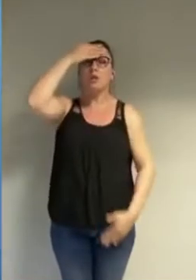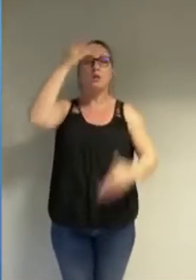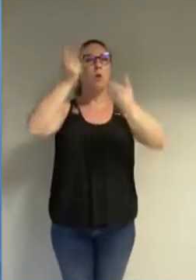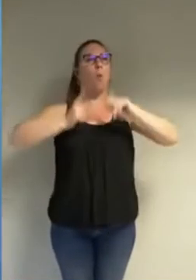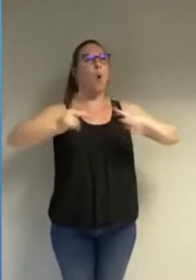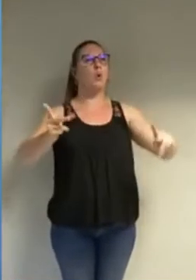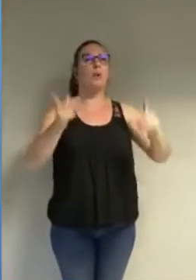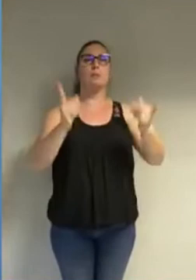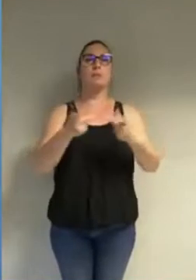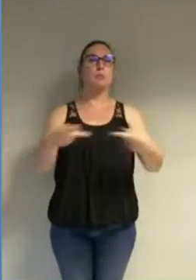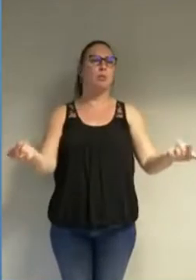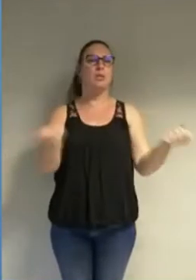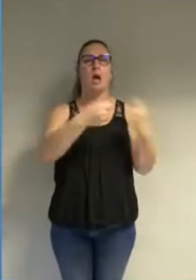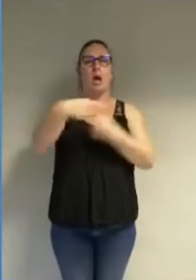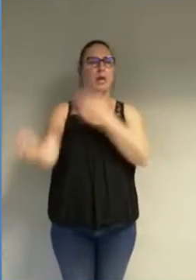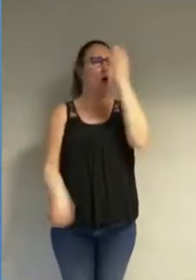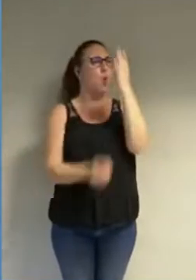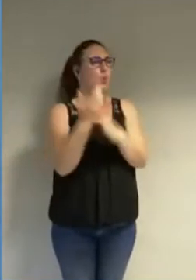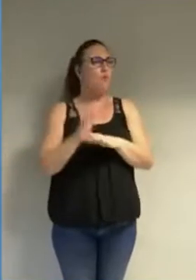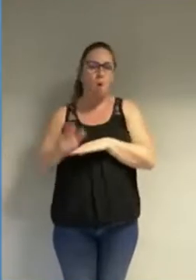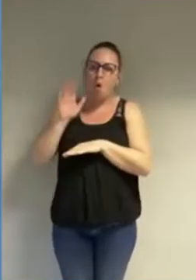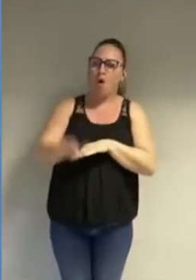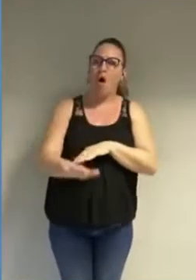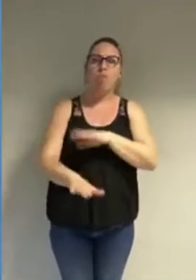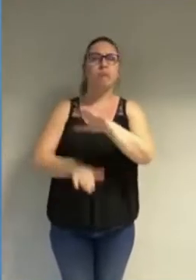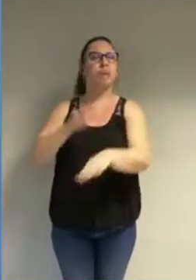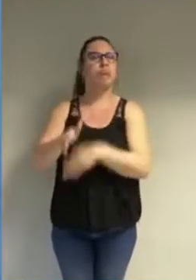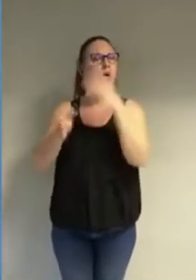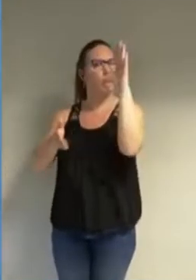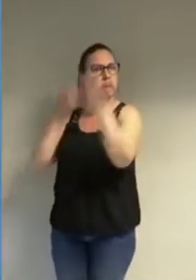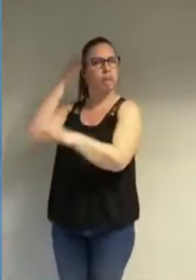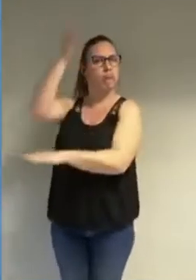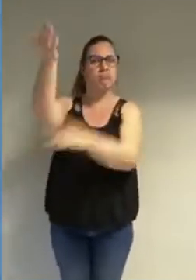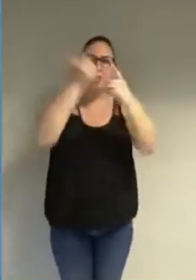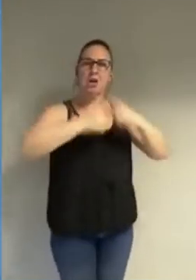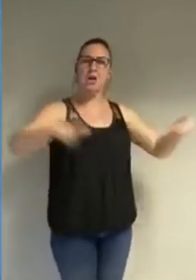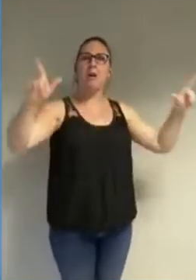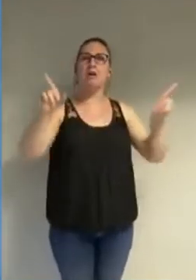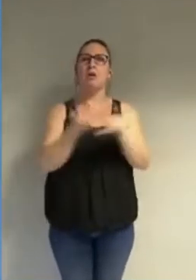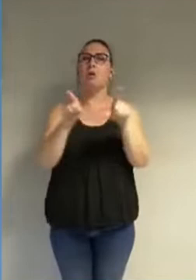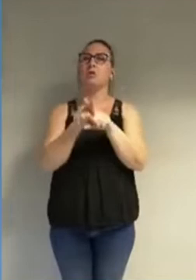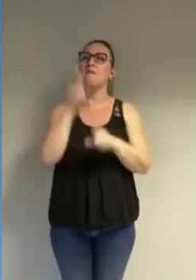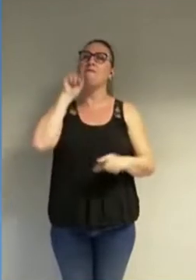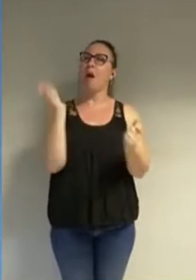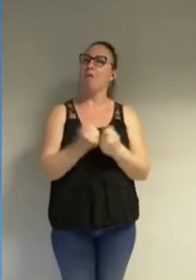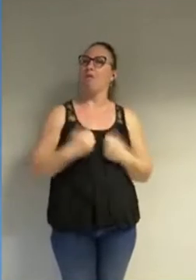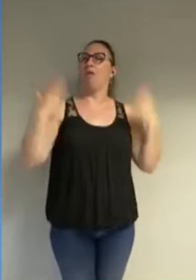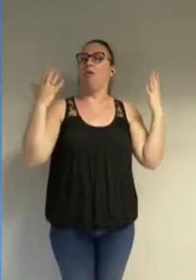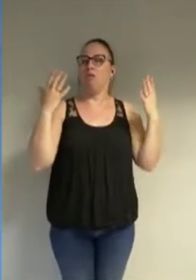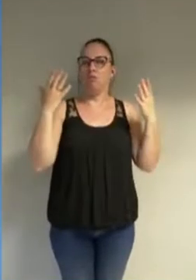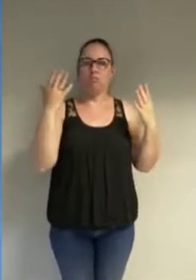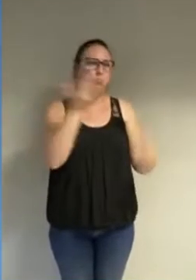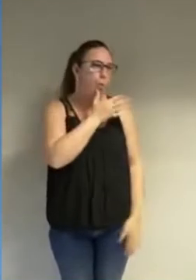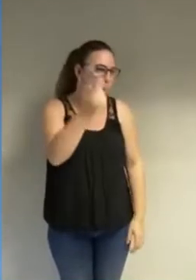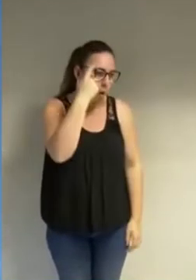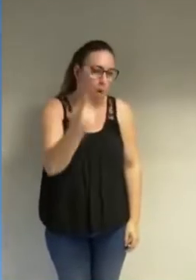publiques serait une nouvelle étape dans la longue marche pour la liberté et l'émancipation des femmes. Je crois que ça,